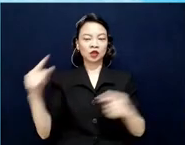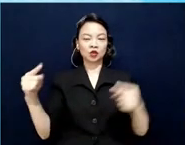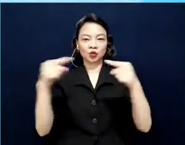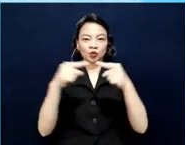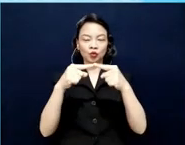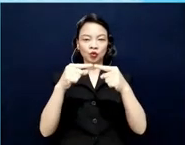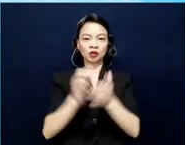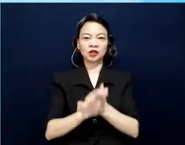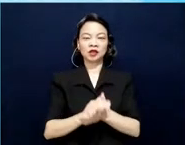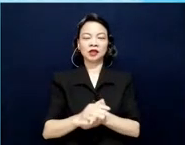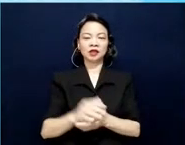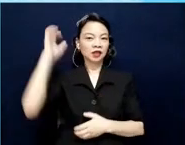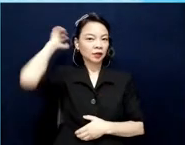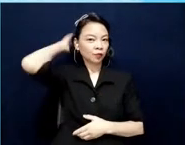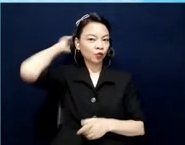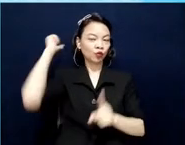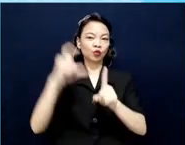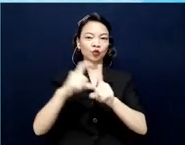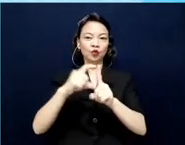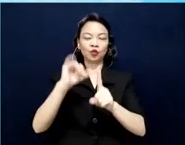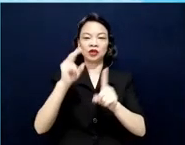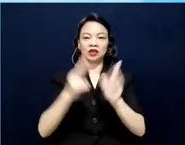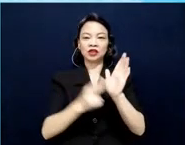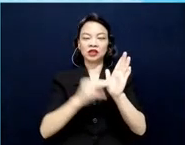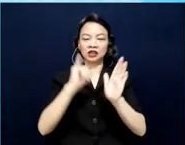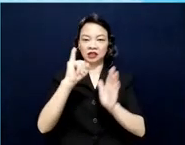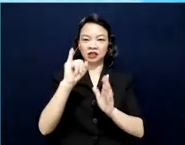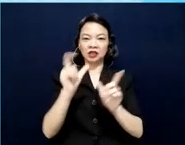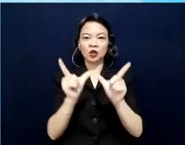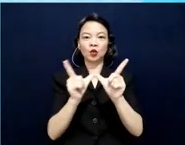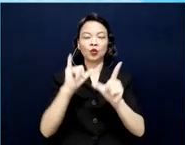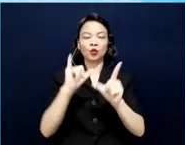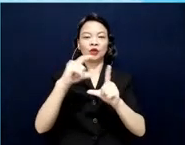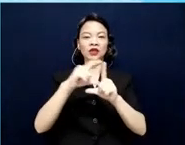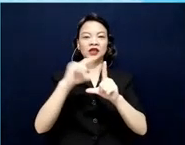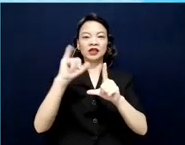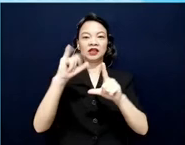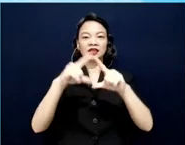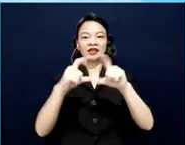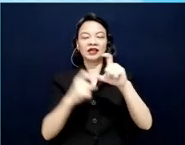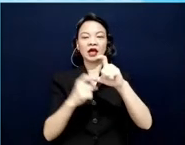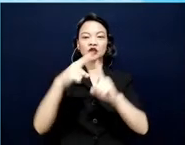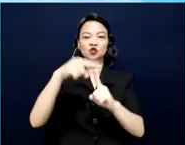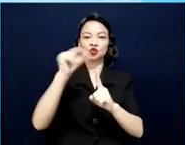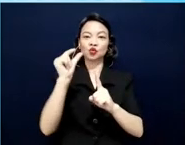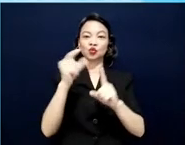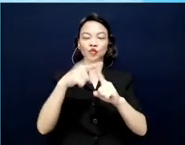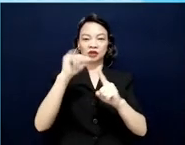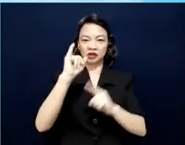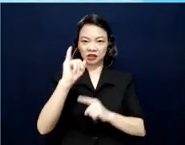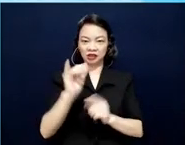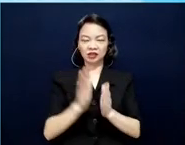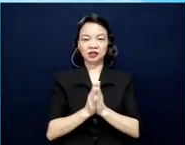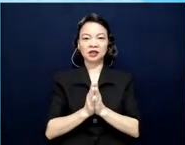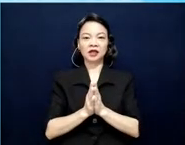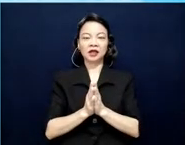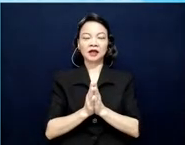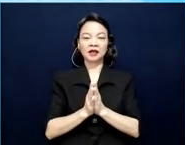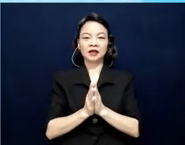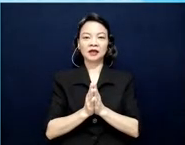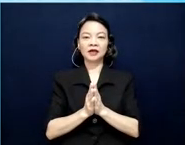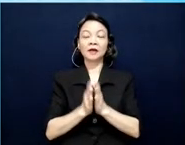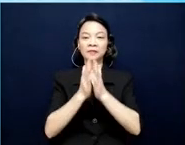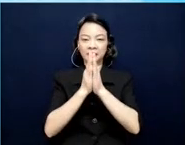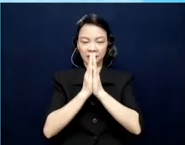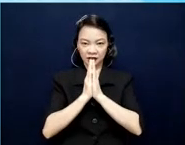selaku Direktur Eksekutif Yayasan Plan Internasional Indonesia, saya akan langsung saja meminta Bu Dini untuk berkenan membuka